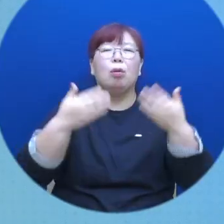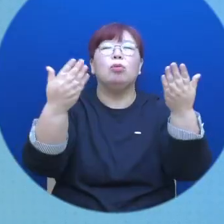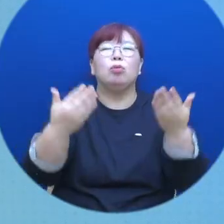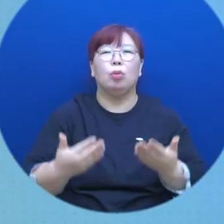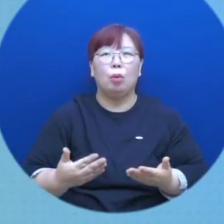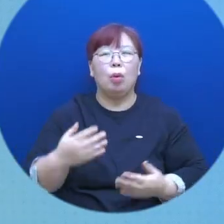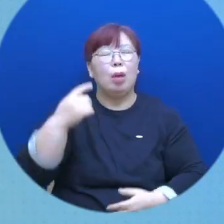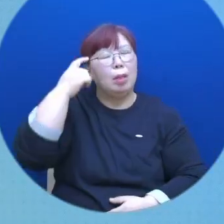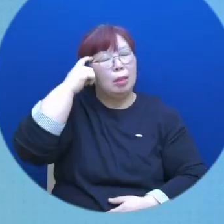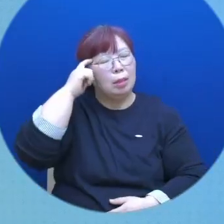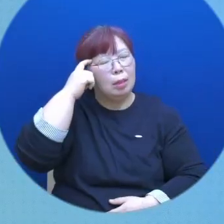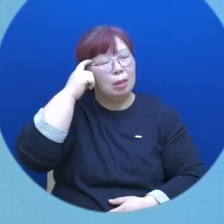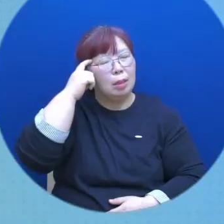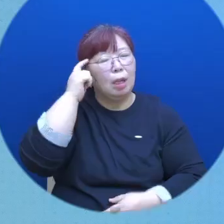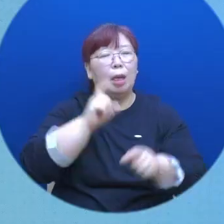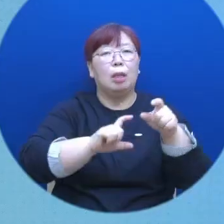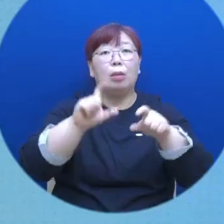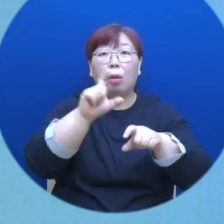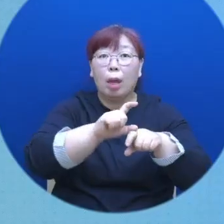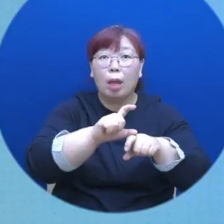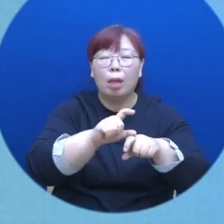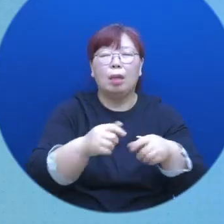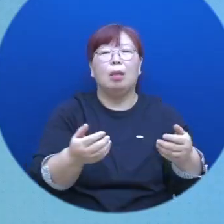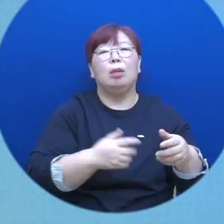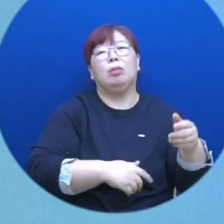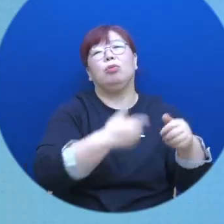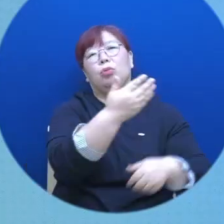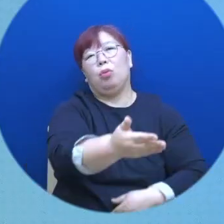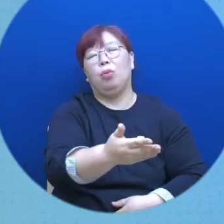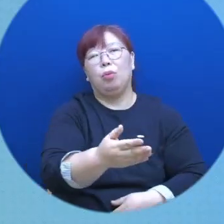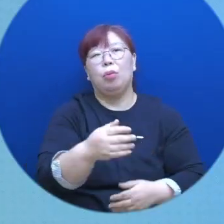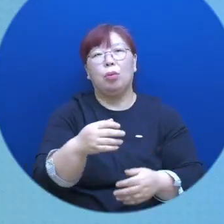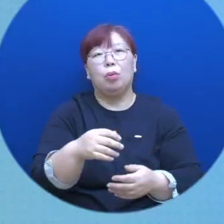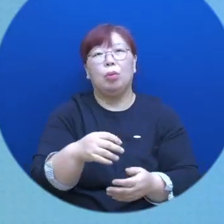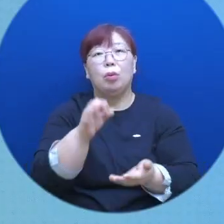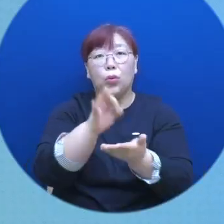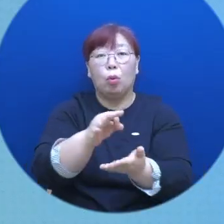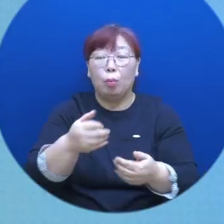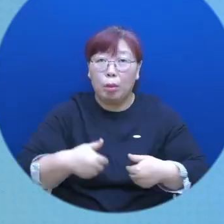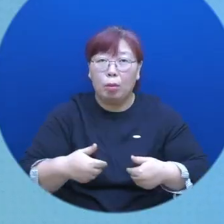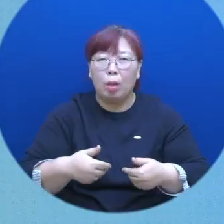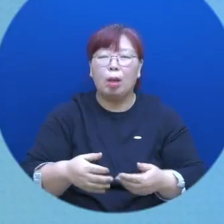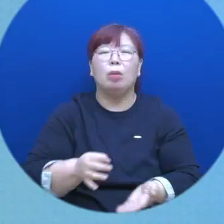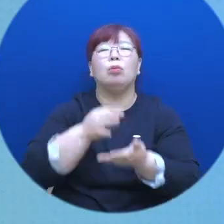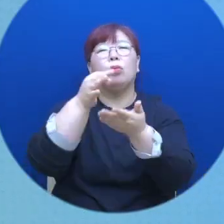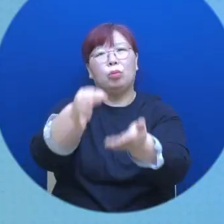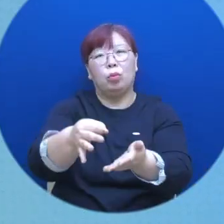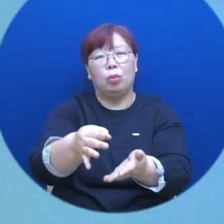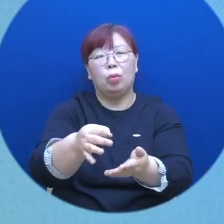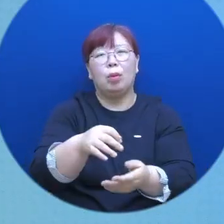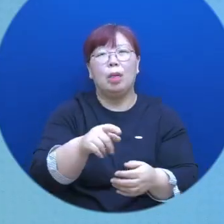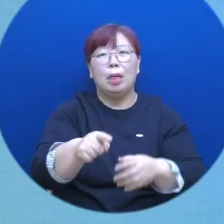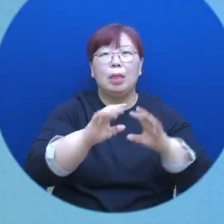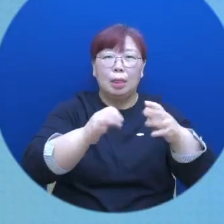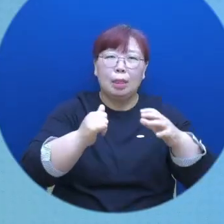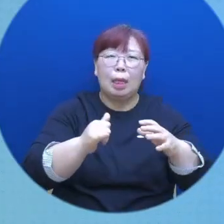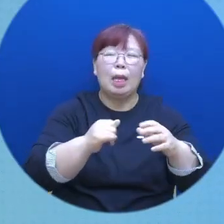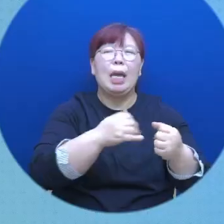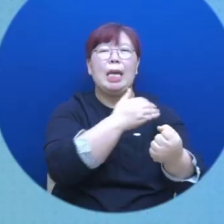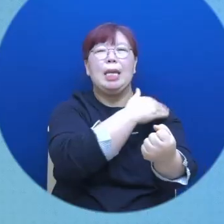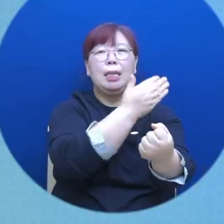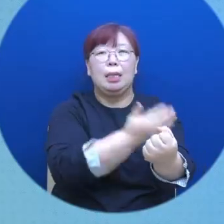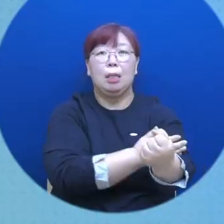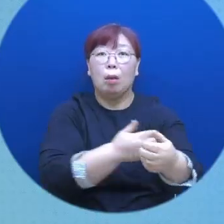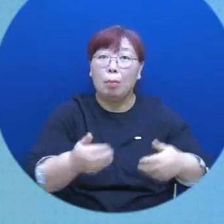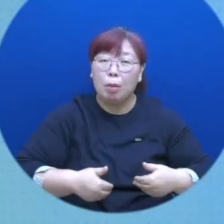지혜가 필요합니까? 지혜를 줘요. 물질이 필요합니까? 물질을 줘요. 어떠한 세상에 힘이 필요합니까? 힘을